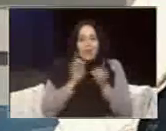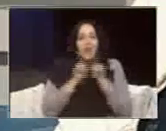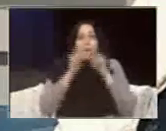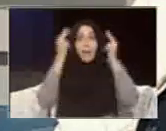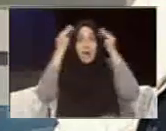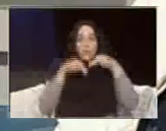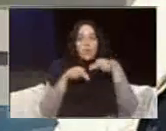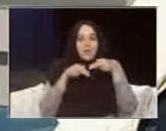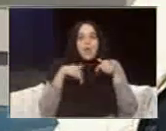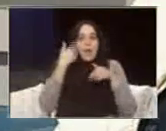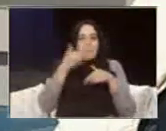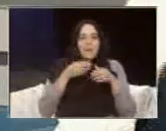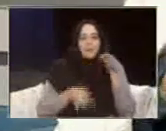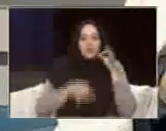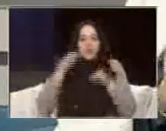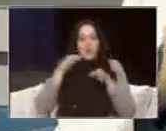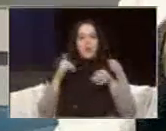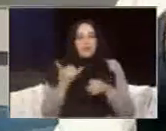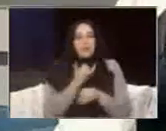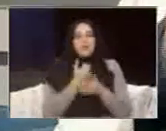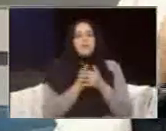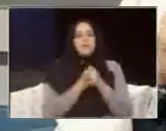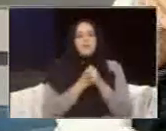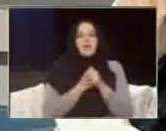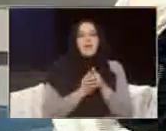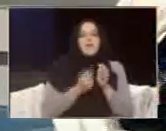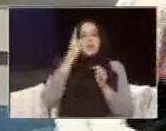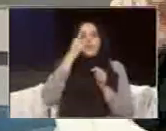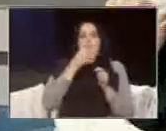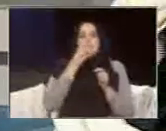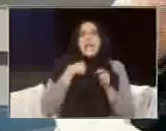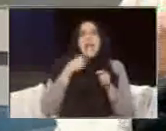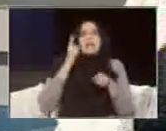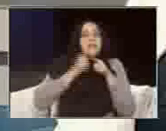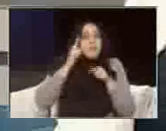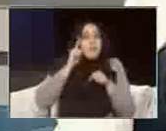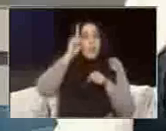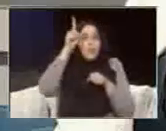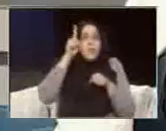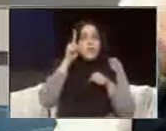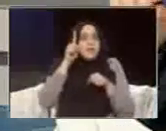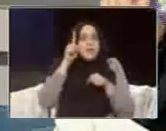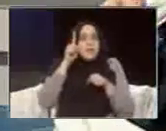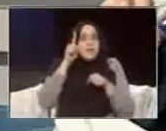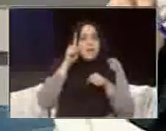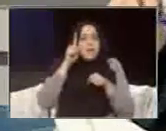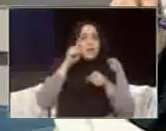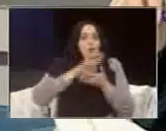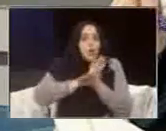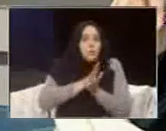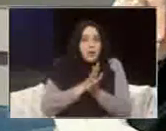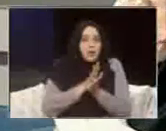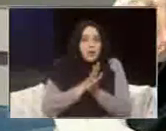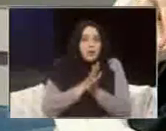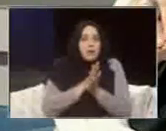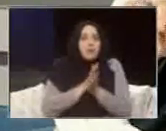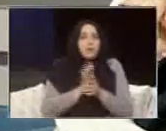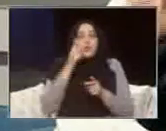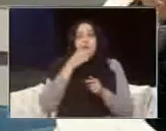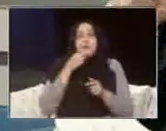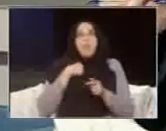بينها وبين الله حجاب. وربي سبحانه حرم الظلم على نفسه كما في الحديث القدسي الجليل، يا عبادي اني حرمت الظلم